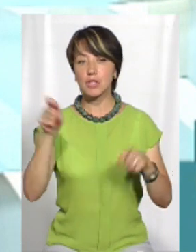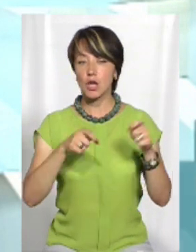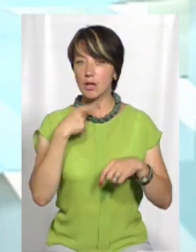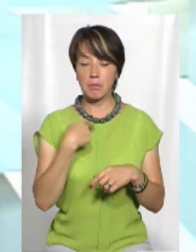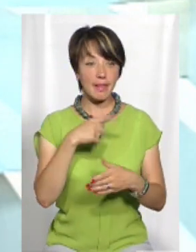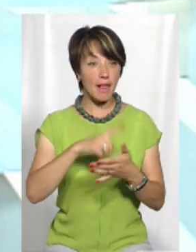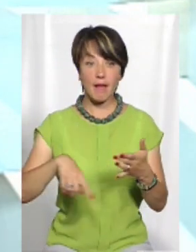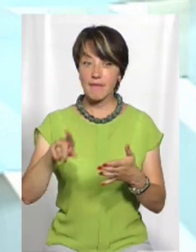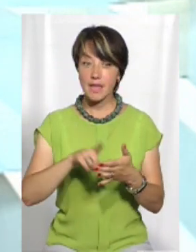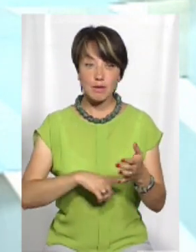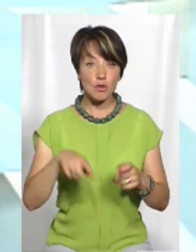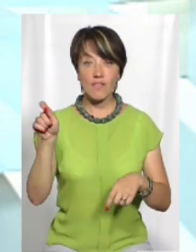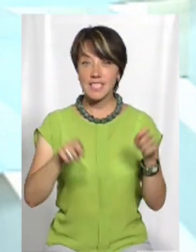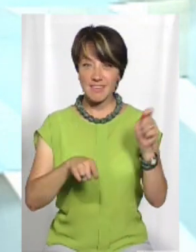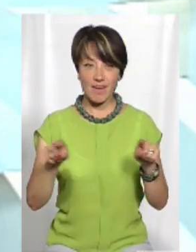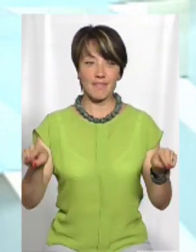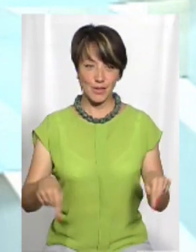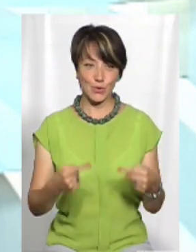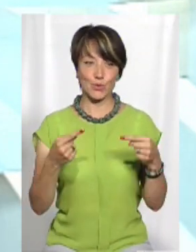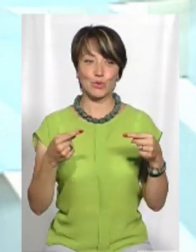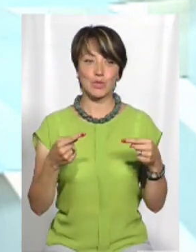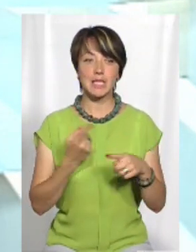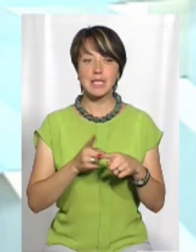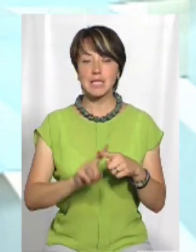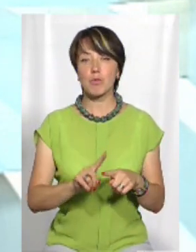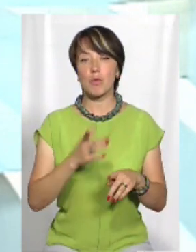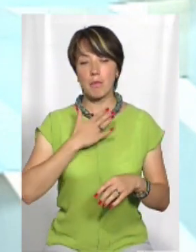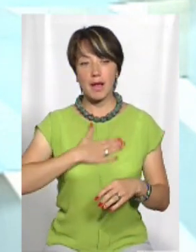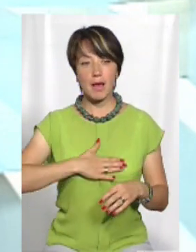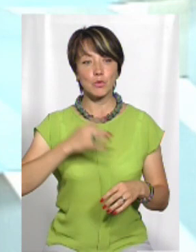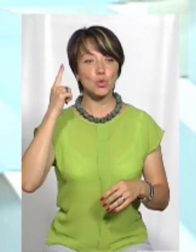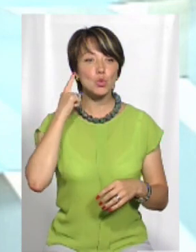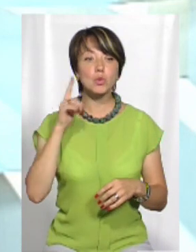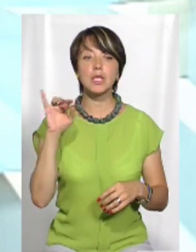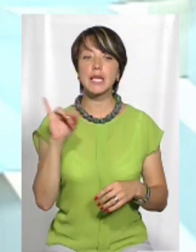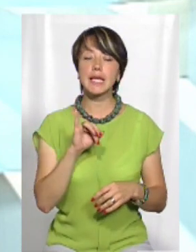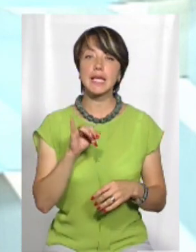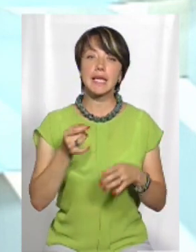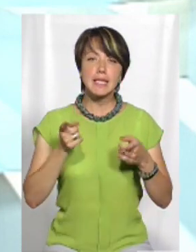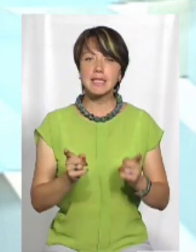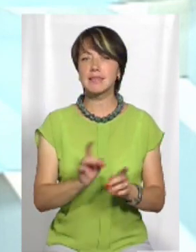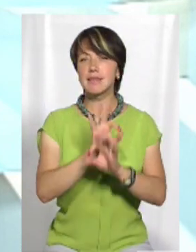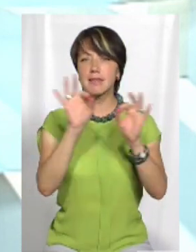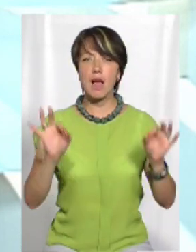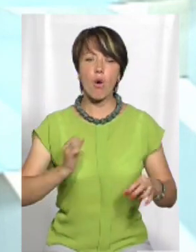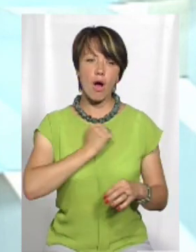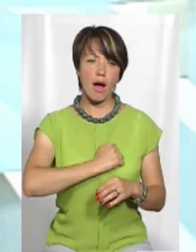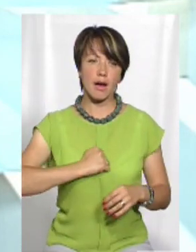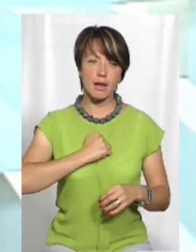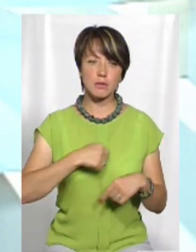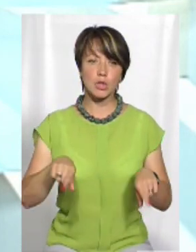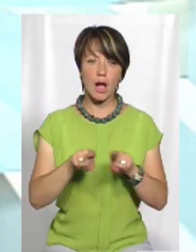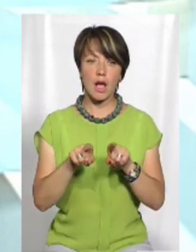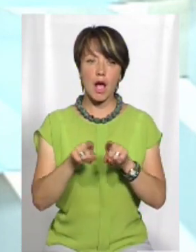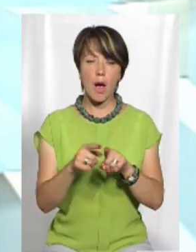і кажуть, ми не віримо, що фестиваль відроджується. І це було дуже приємно чути, і дійсно ніякої агресії, хоча при